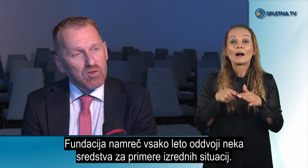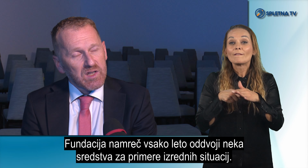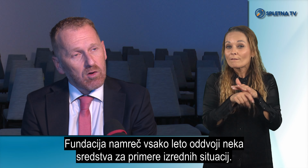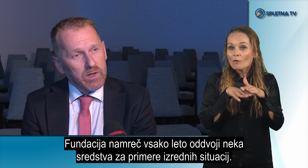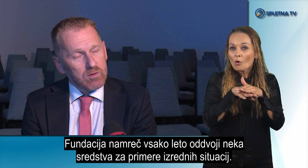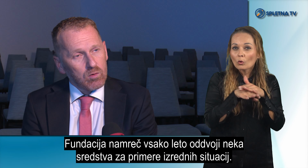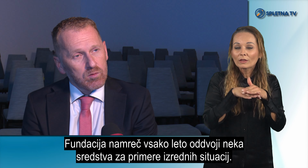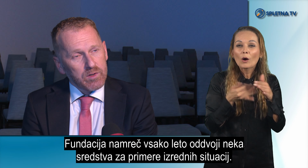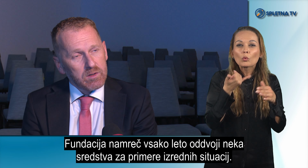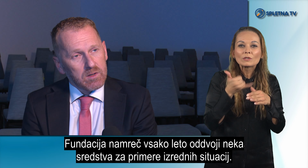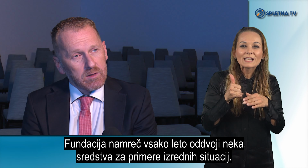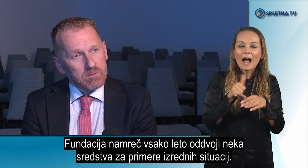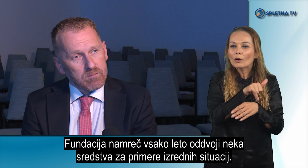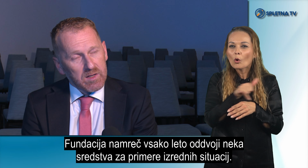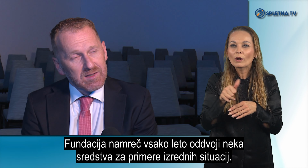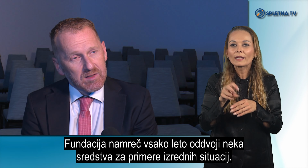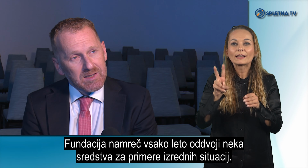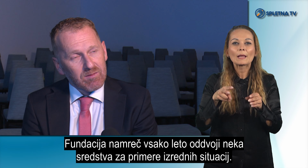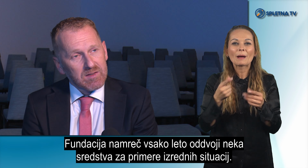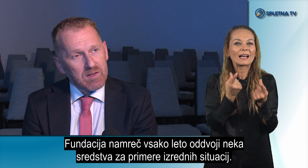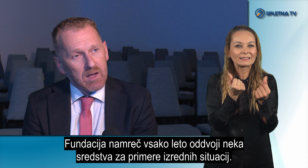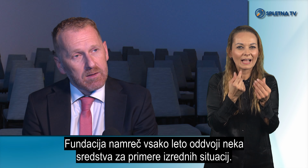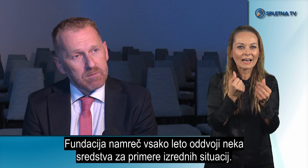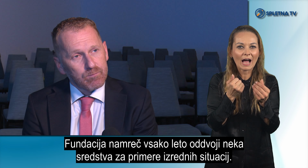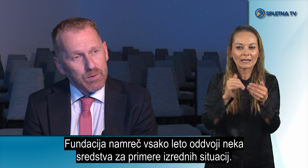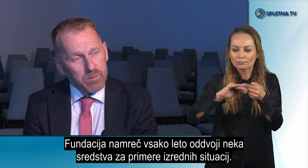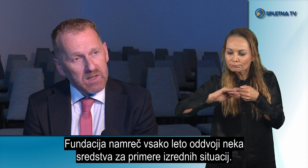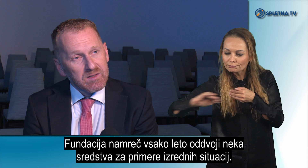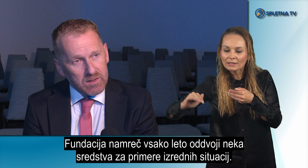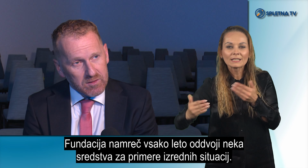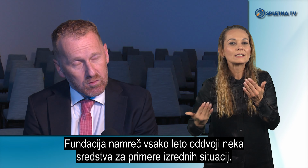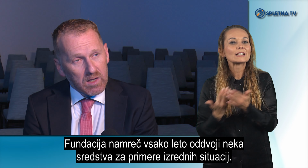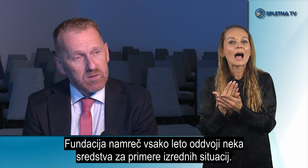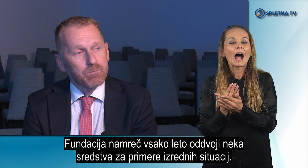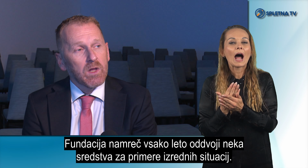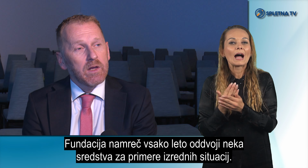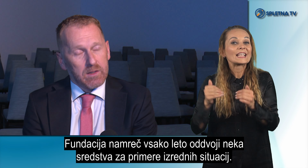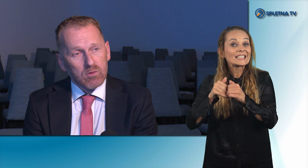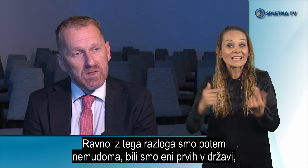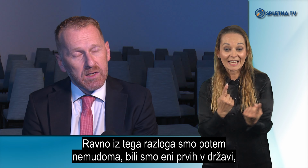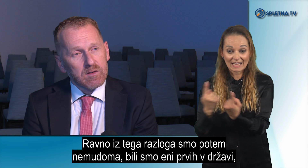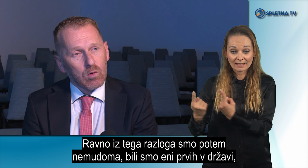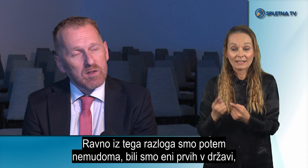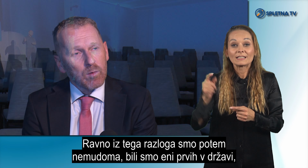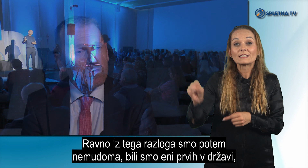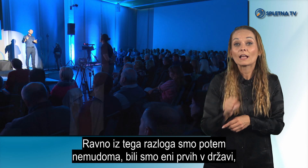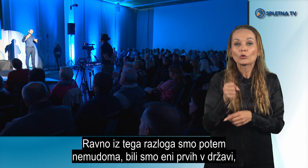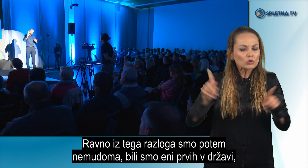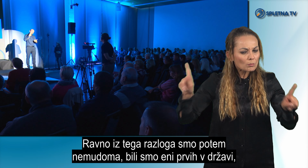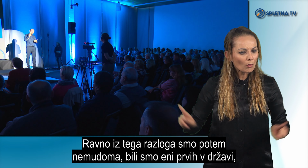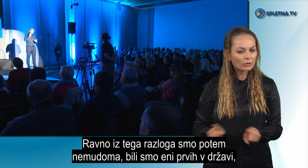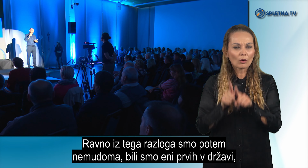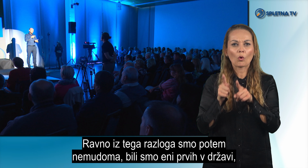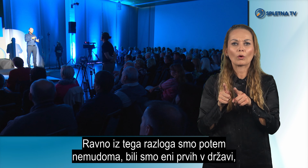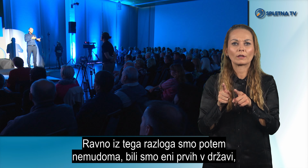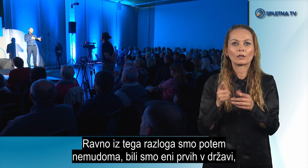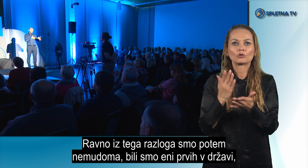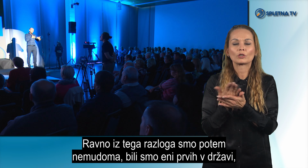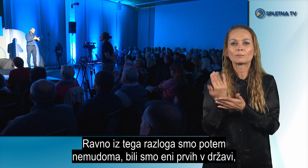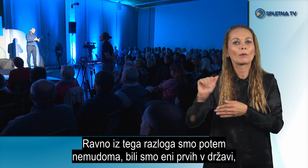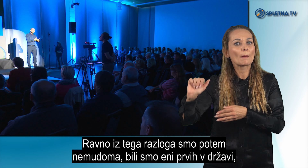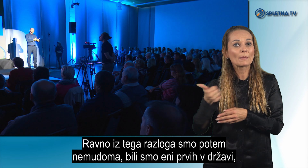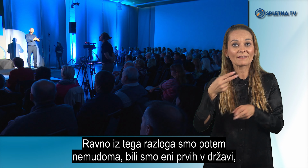Fundacija namreč vsako leto odvoji neka sredstva za primere izrednih situacij. In ravno z tega razloga smo potem nemudoma, kot rečeno,